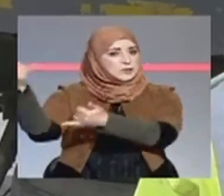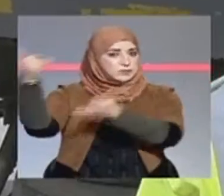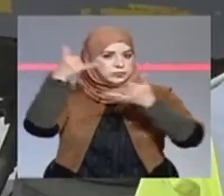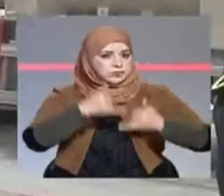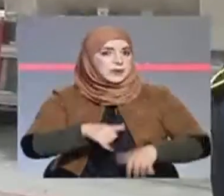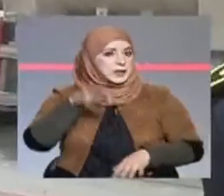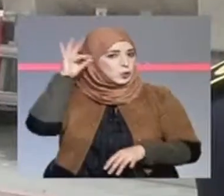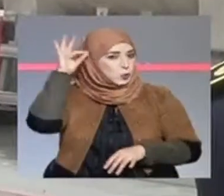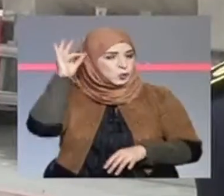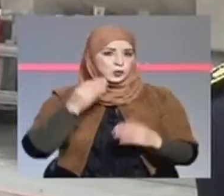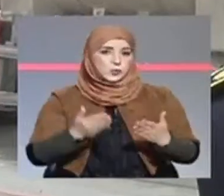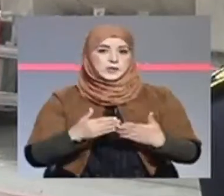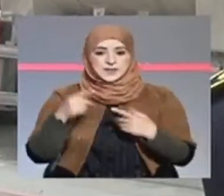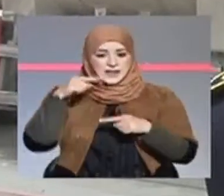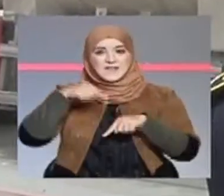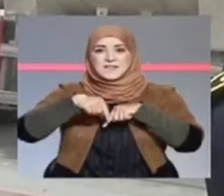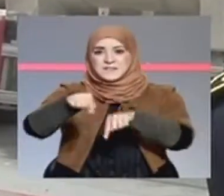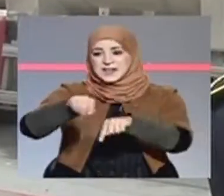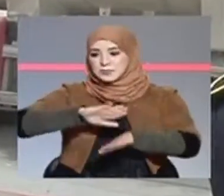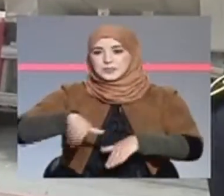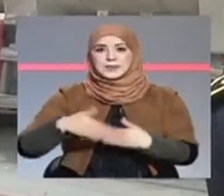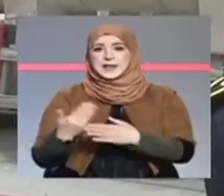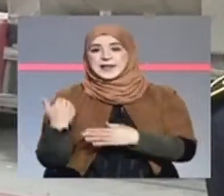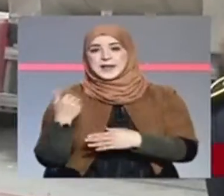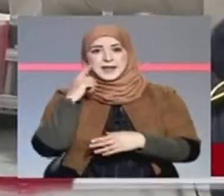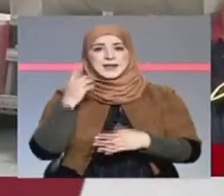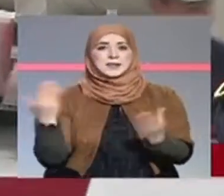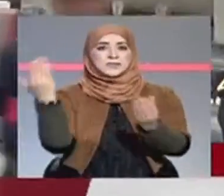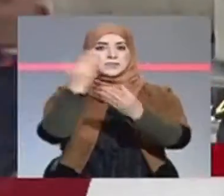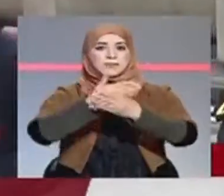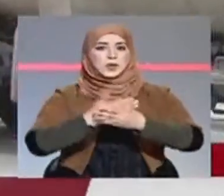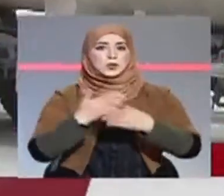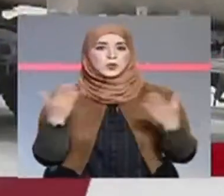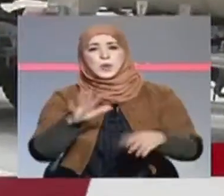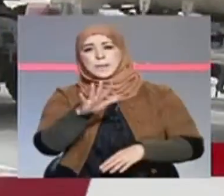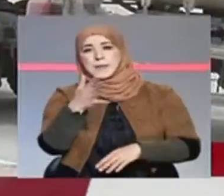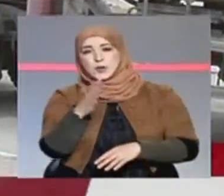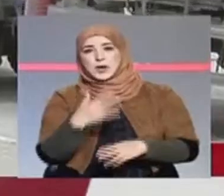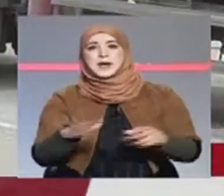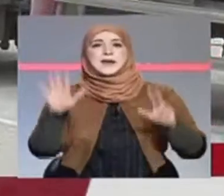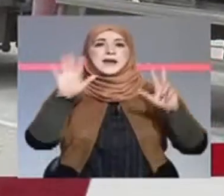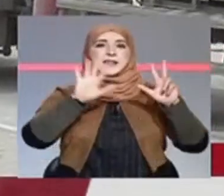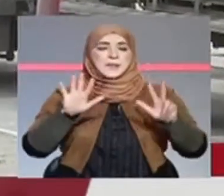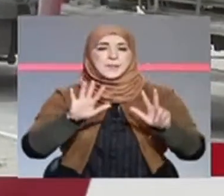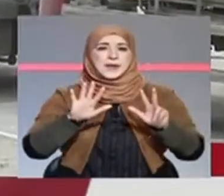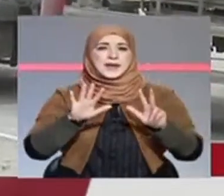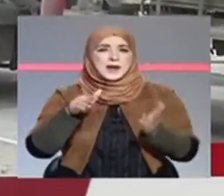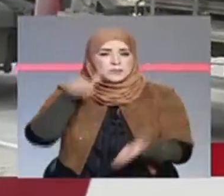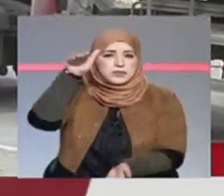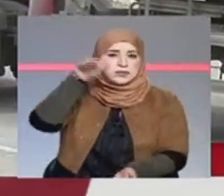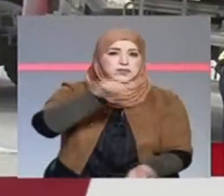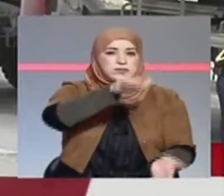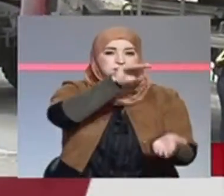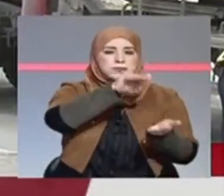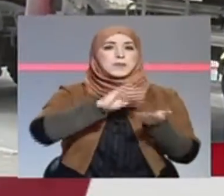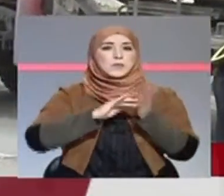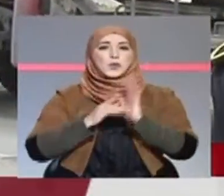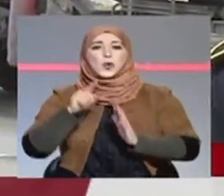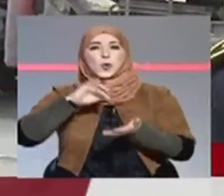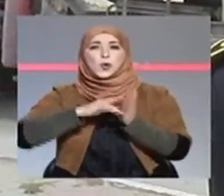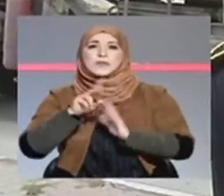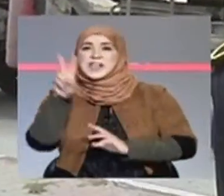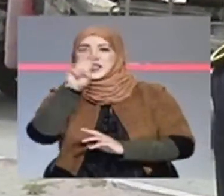الفتره الاخيره يعني يعني ما يقارب ثمانيه وعشرين